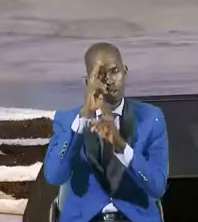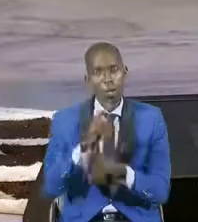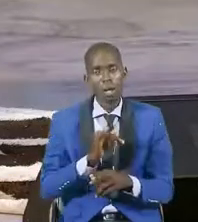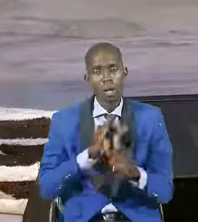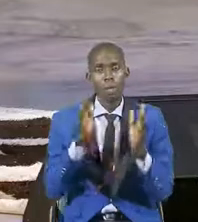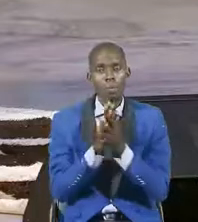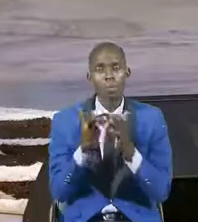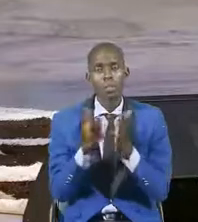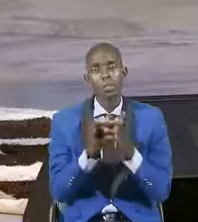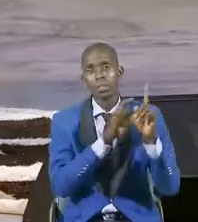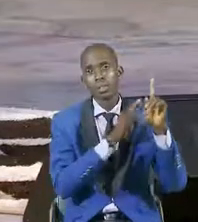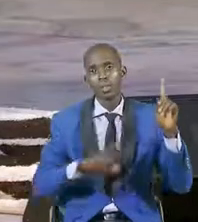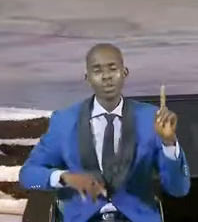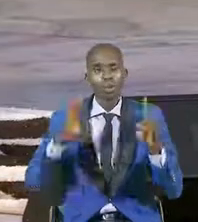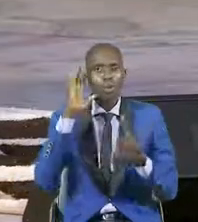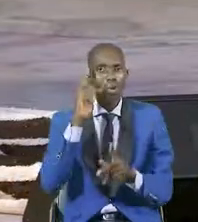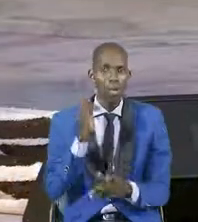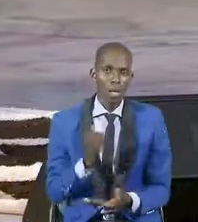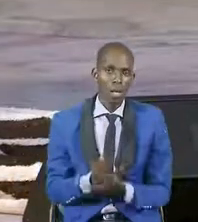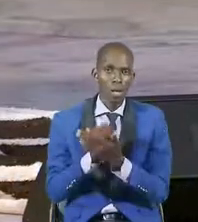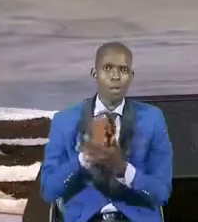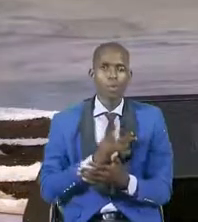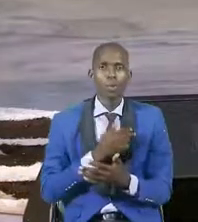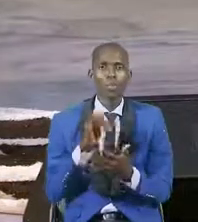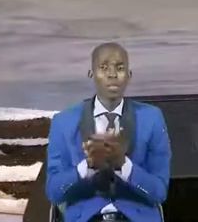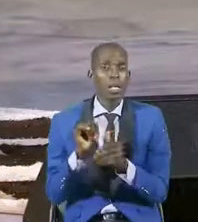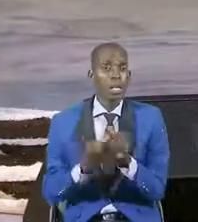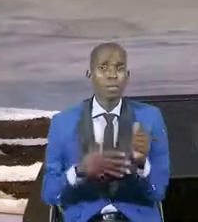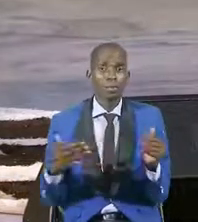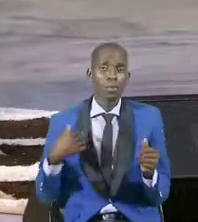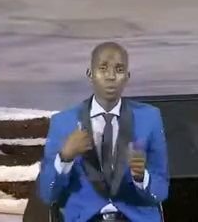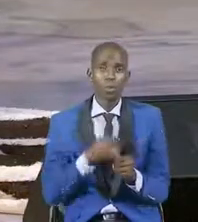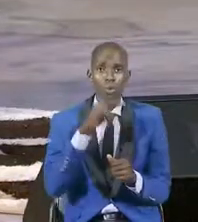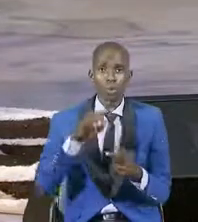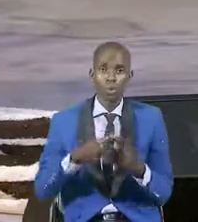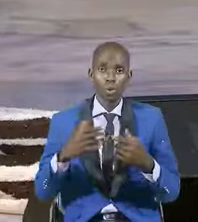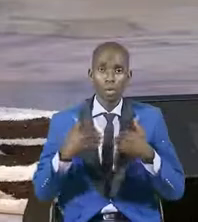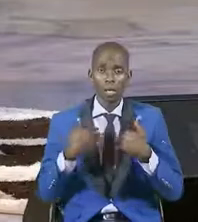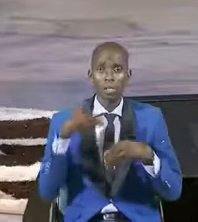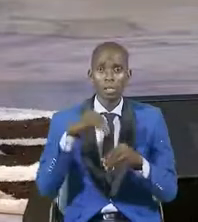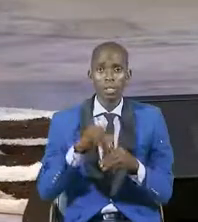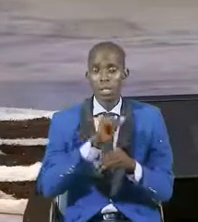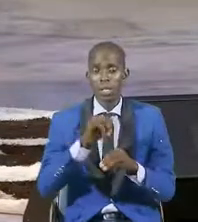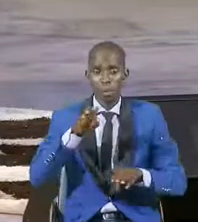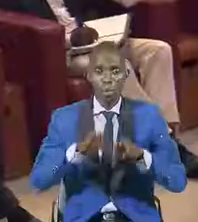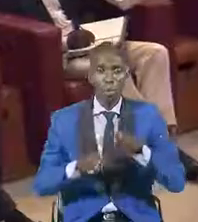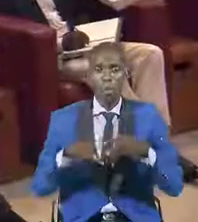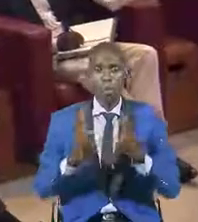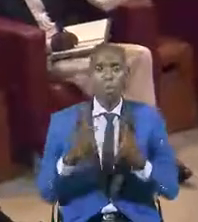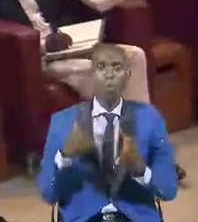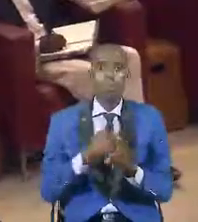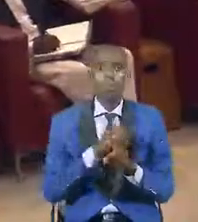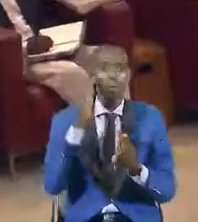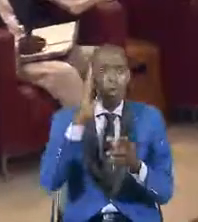que Dieu nous aide, que tout ce que nous devons avoir de façon équilibrée, que